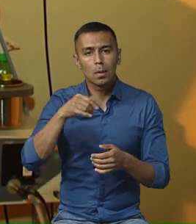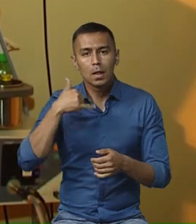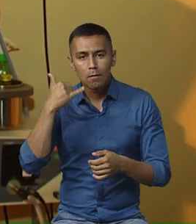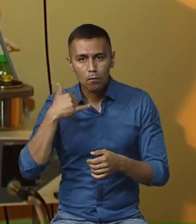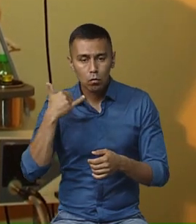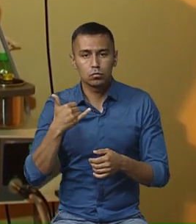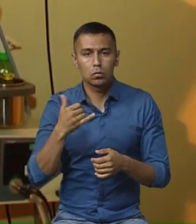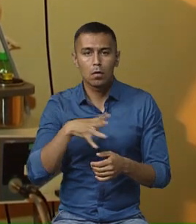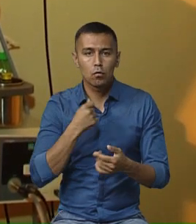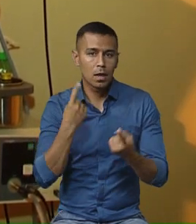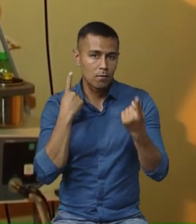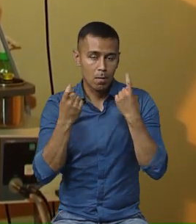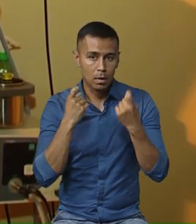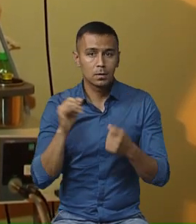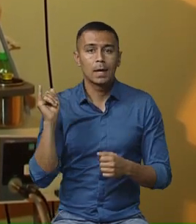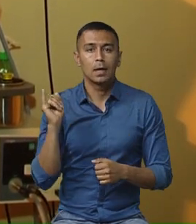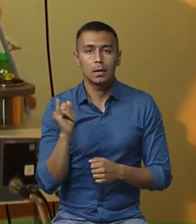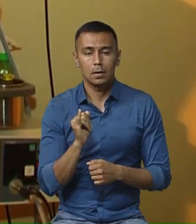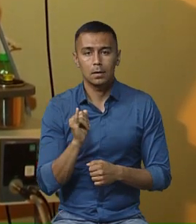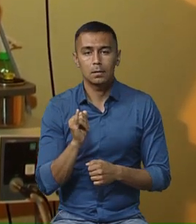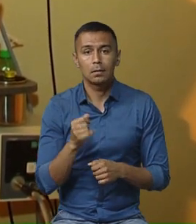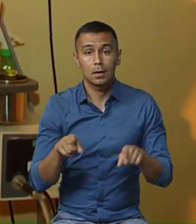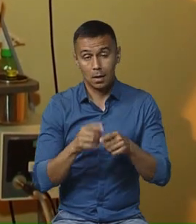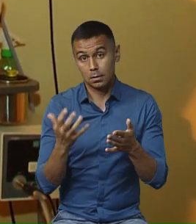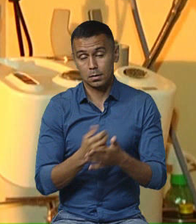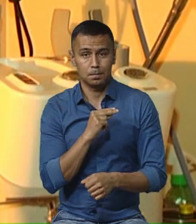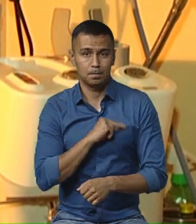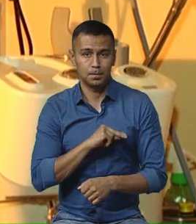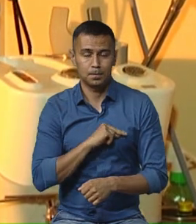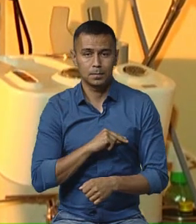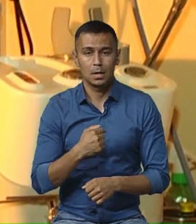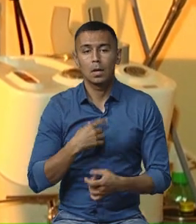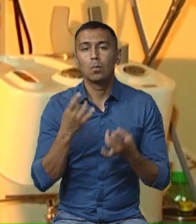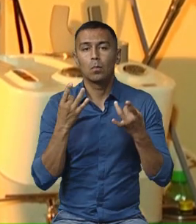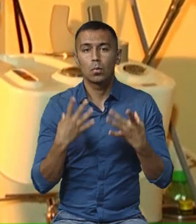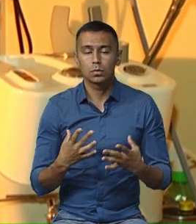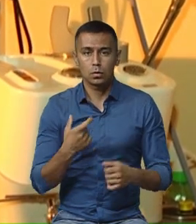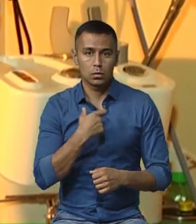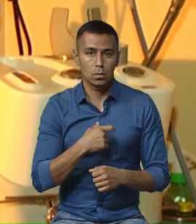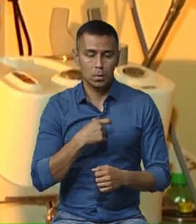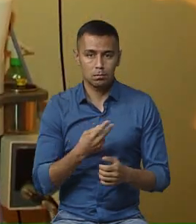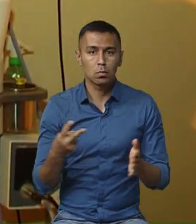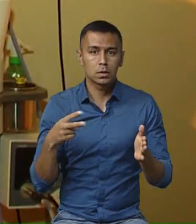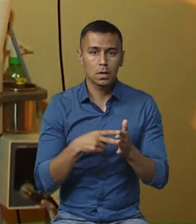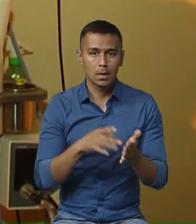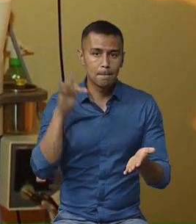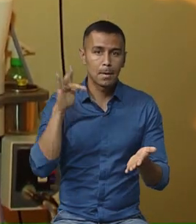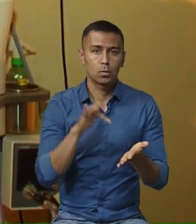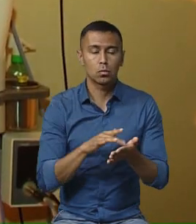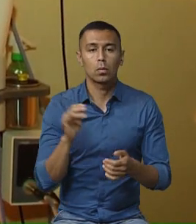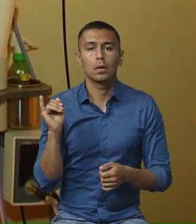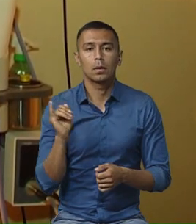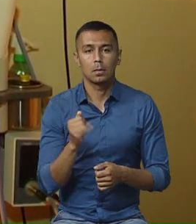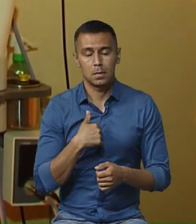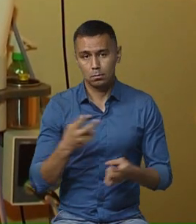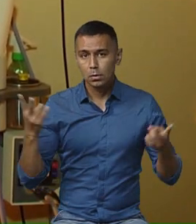свій номер телефону і так знайшла роботу. Я просто собі поставила мету, і